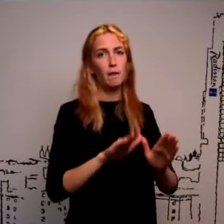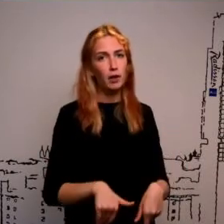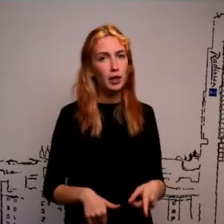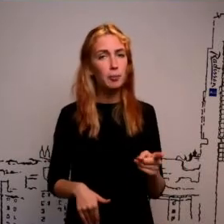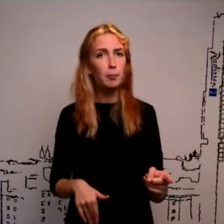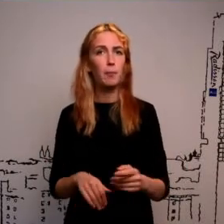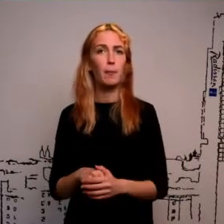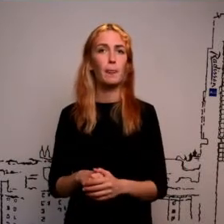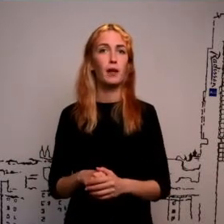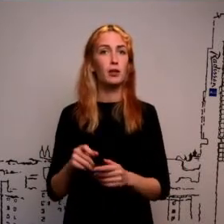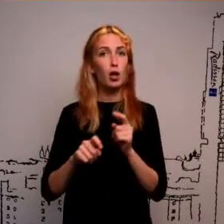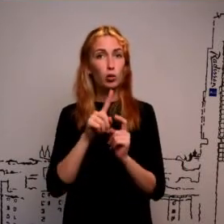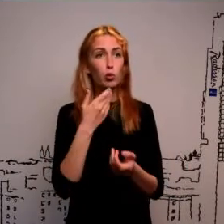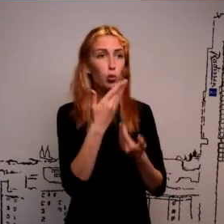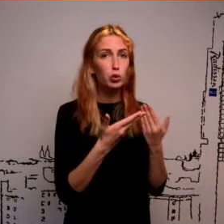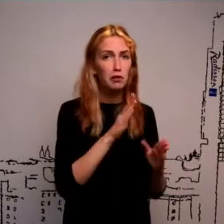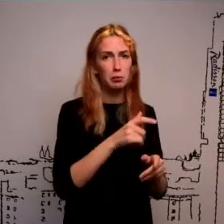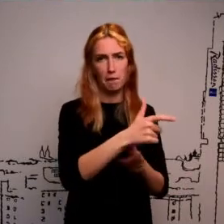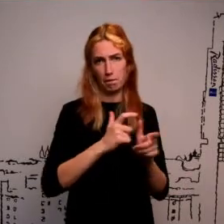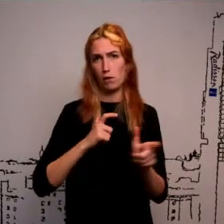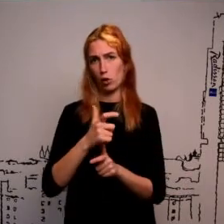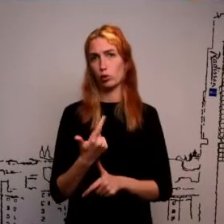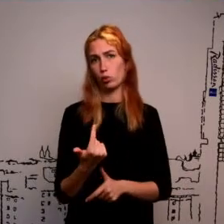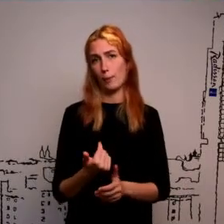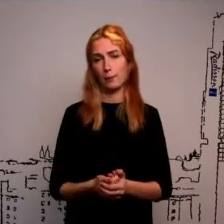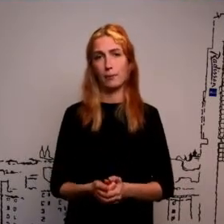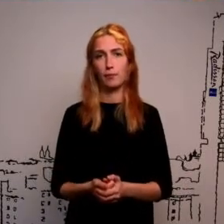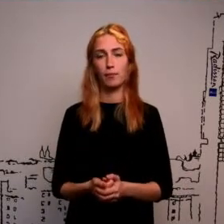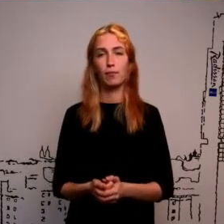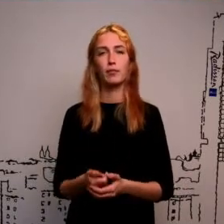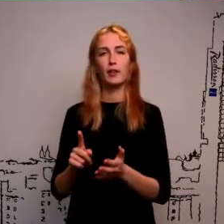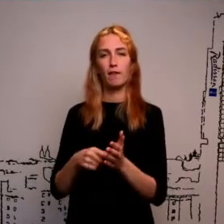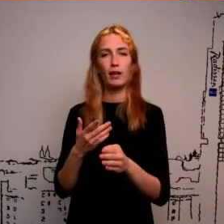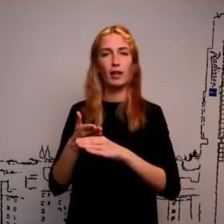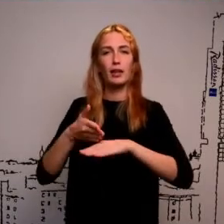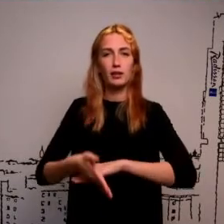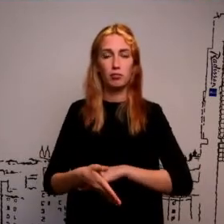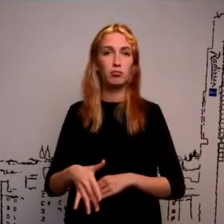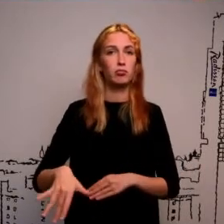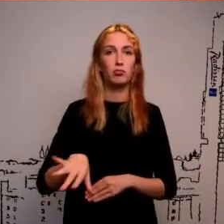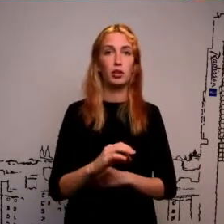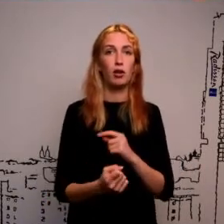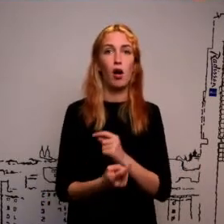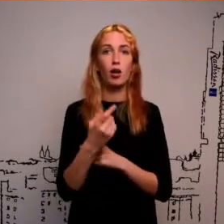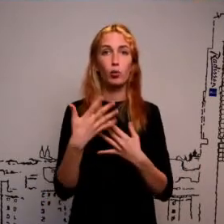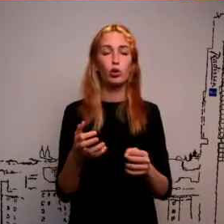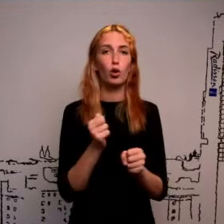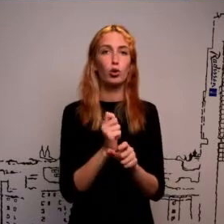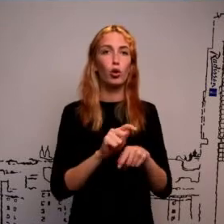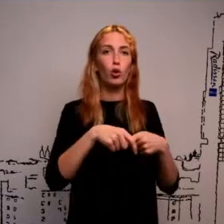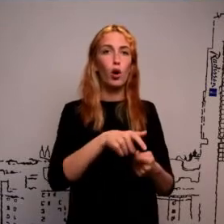küsimustega, saate vastuse. Mm-hmm. Ma lisaks täienduseks veel juurde seda, et kõik algab ka selle tööandja tausta